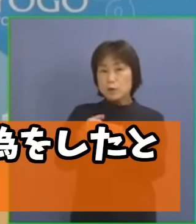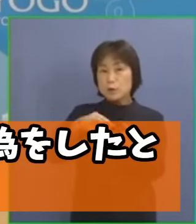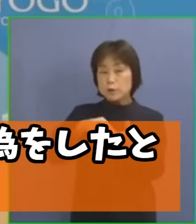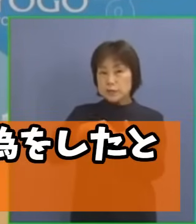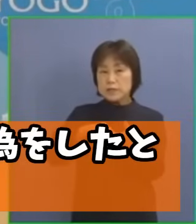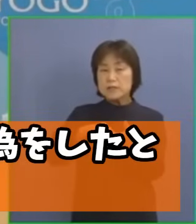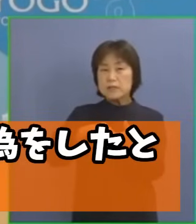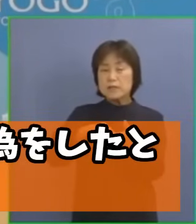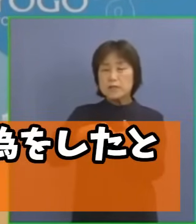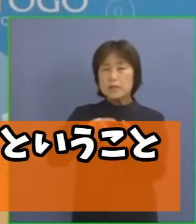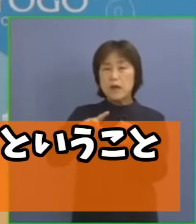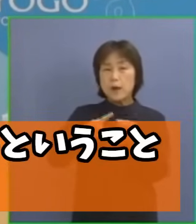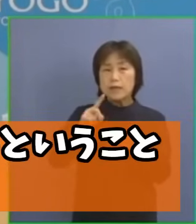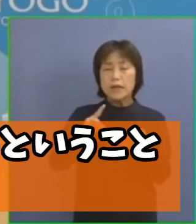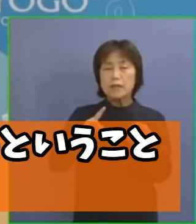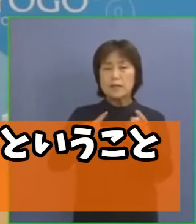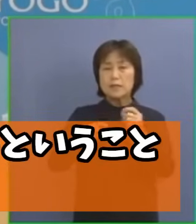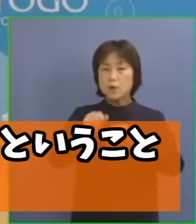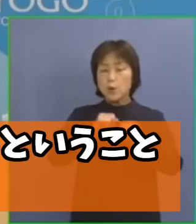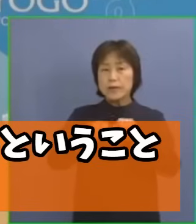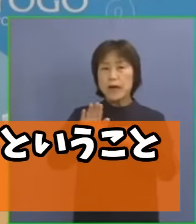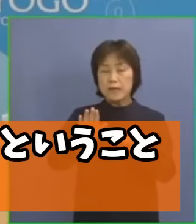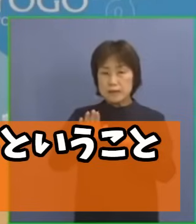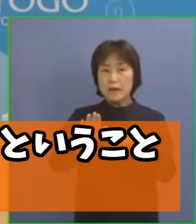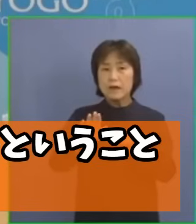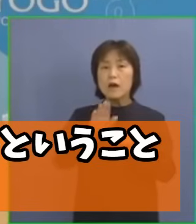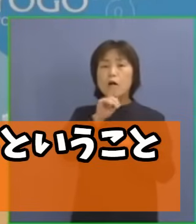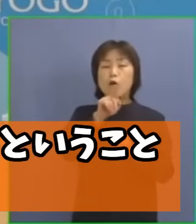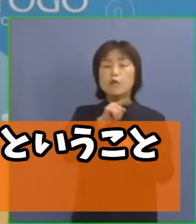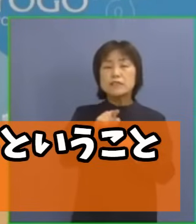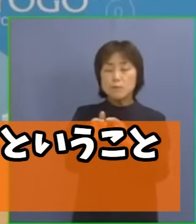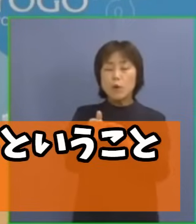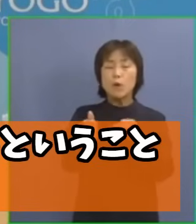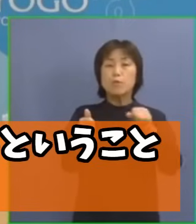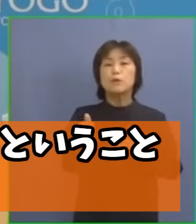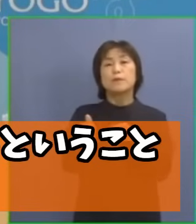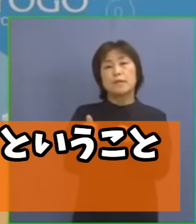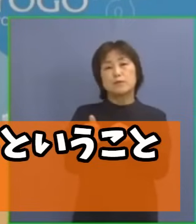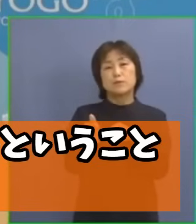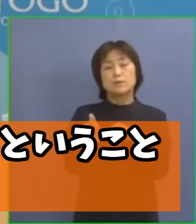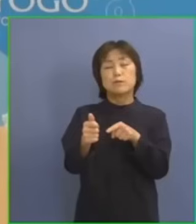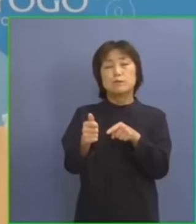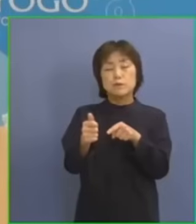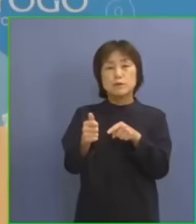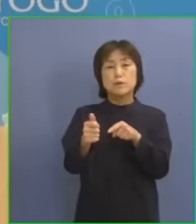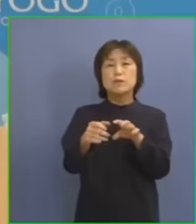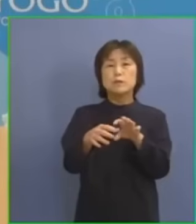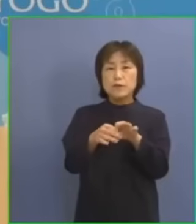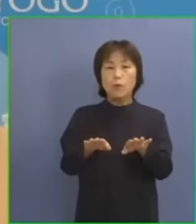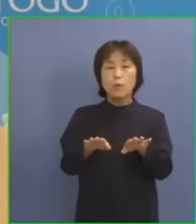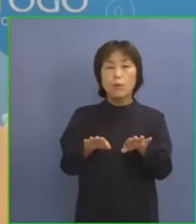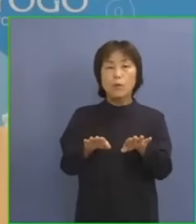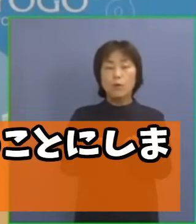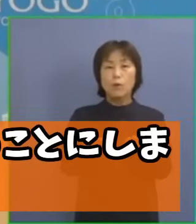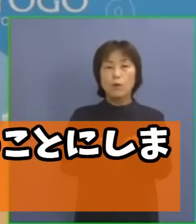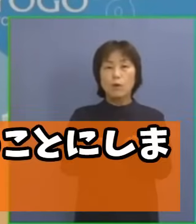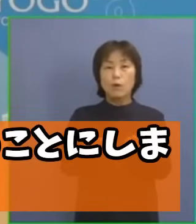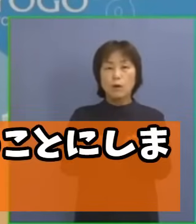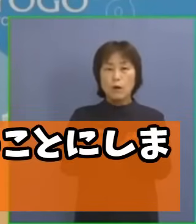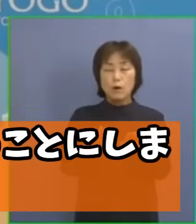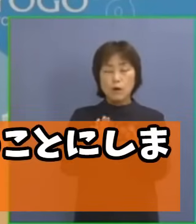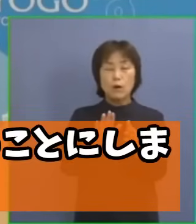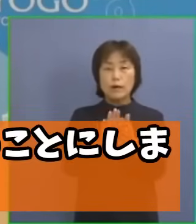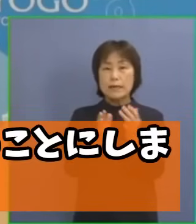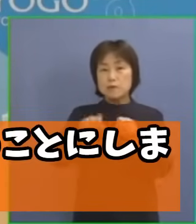行為をしたということ、そして本人もそのことを認めているということなので、まあ、本日付で県民局長